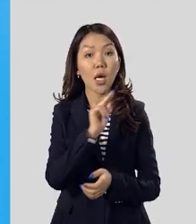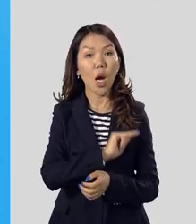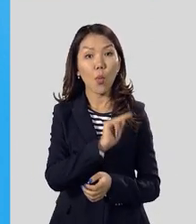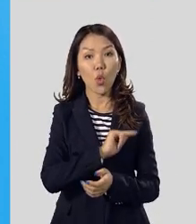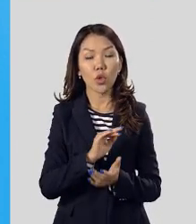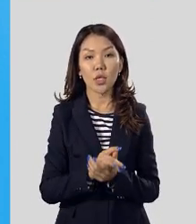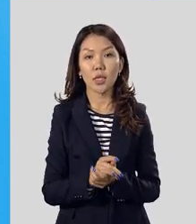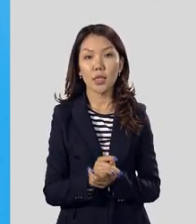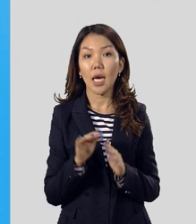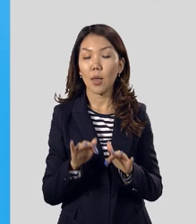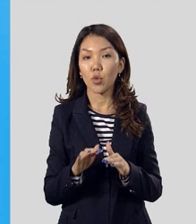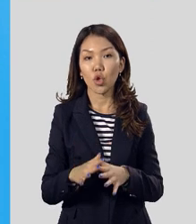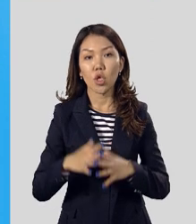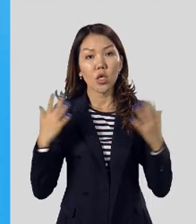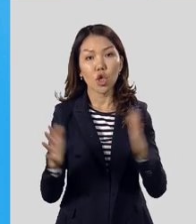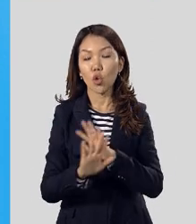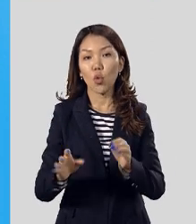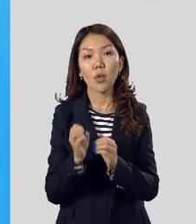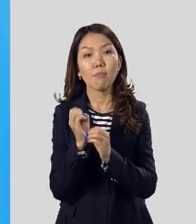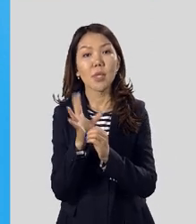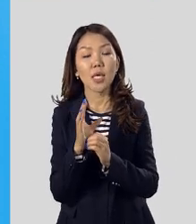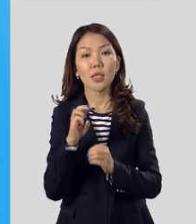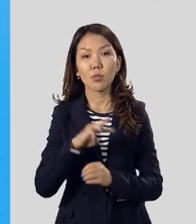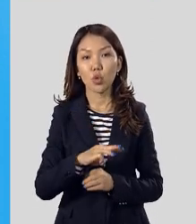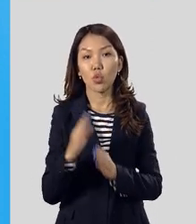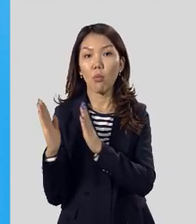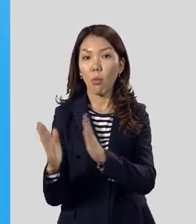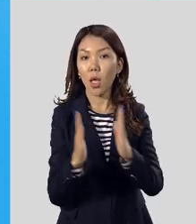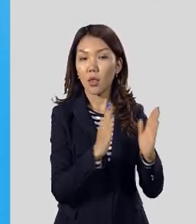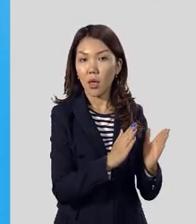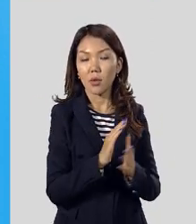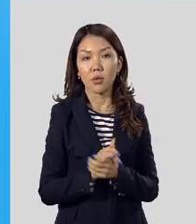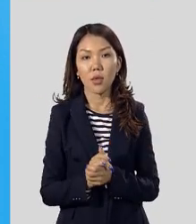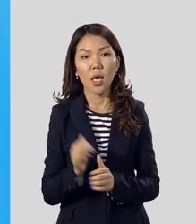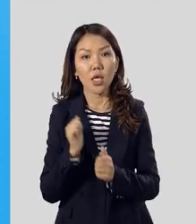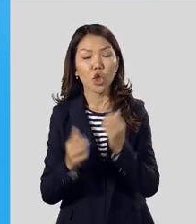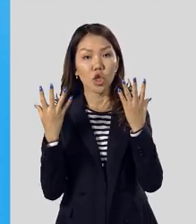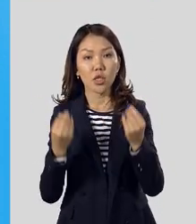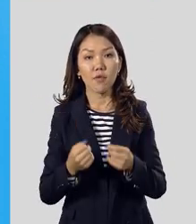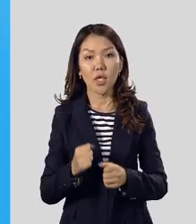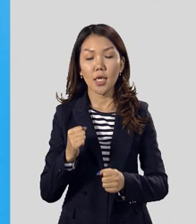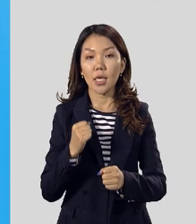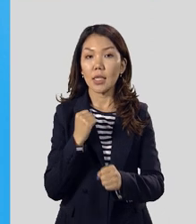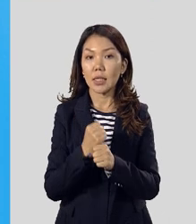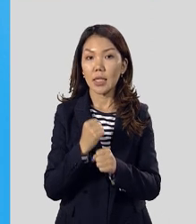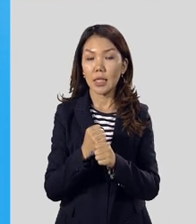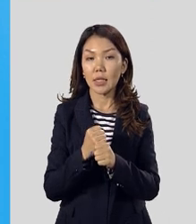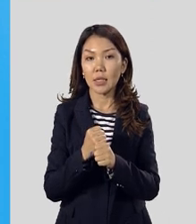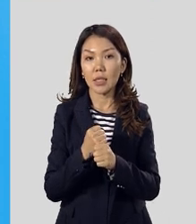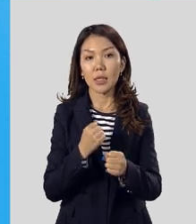Работайте на компьютере не более 15 минут подряд. Ежедневно делайте гимнастику для